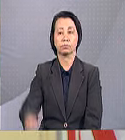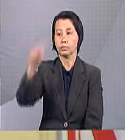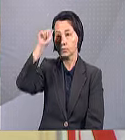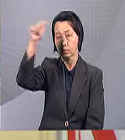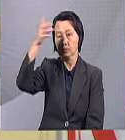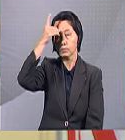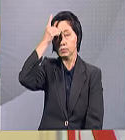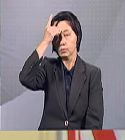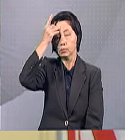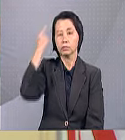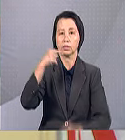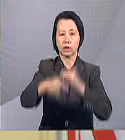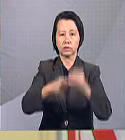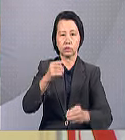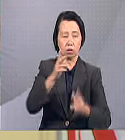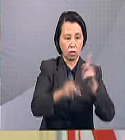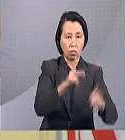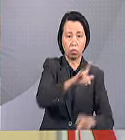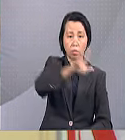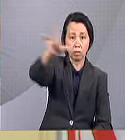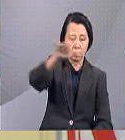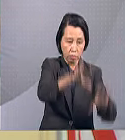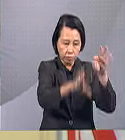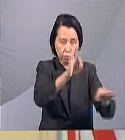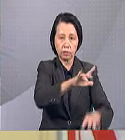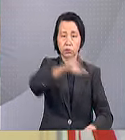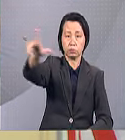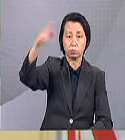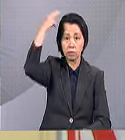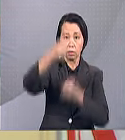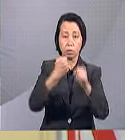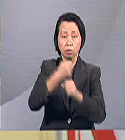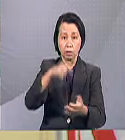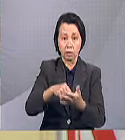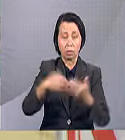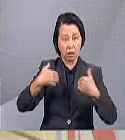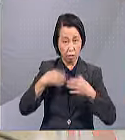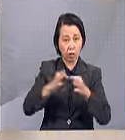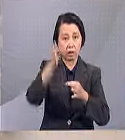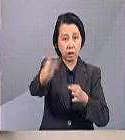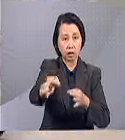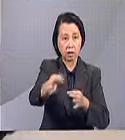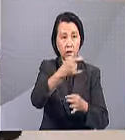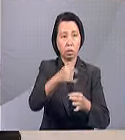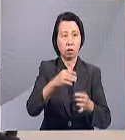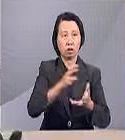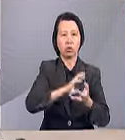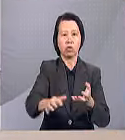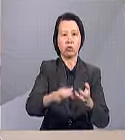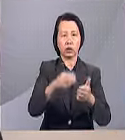Assalamualaikum Datuk. Mengenai bakal haji yang telah terpilih untuk menunaikan haji tahun ini, adakah penundaan akan menjejaskan giliran